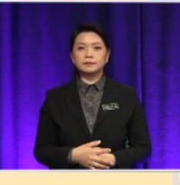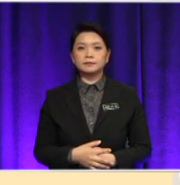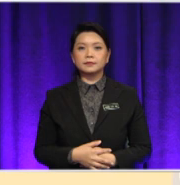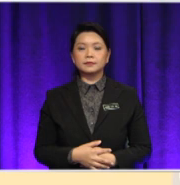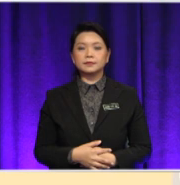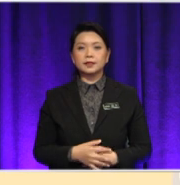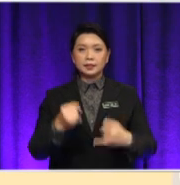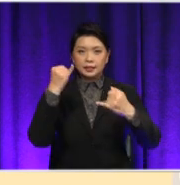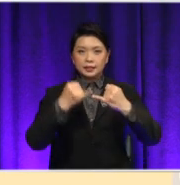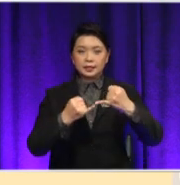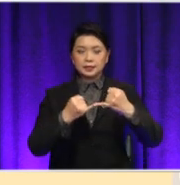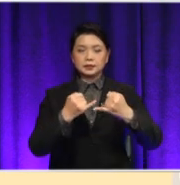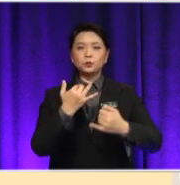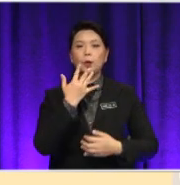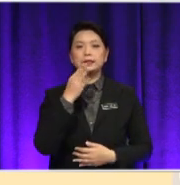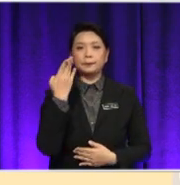biru kan cikgu?